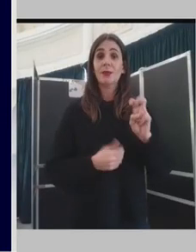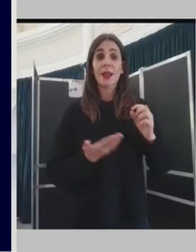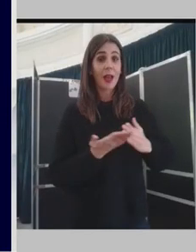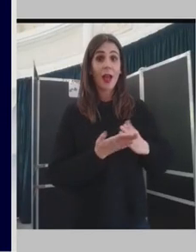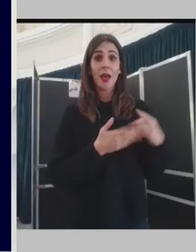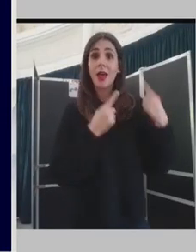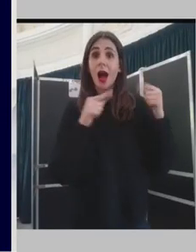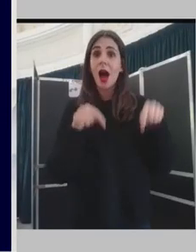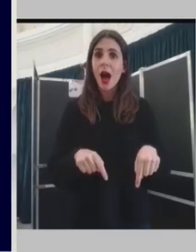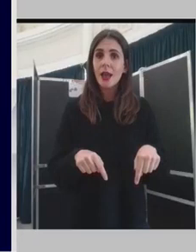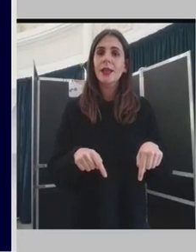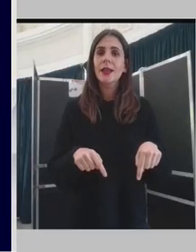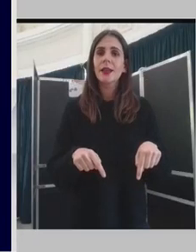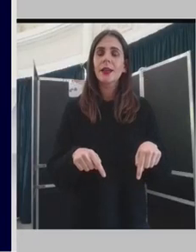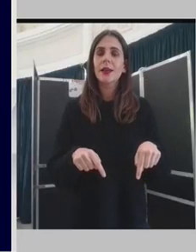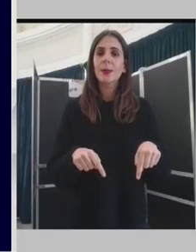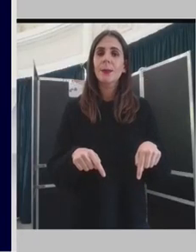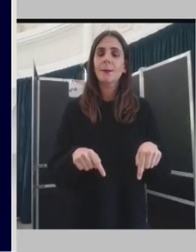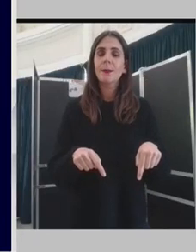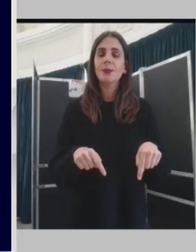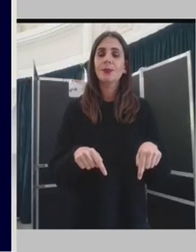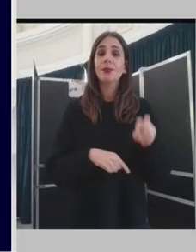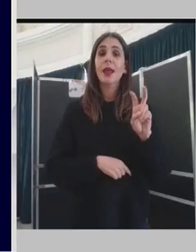Dopo 20 anni di questa cosa, arriva